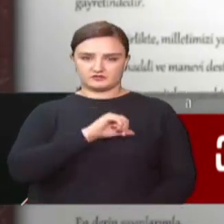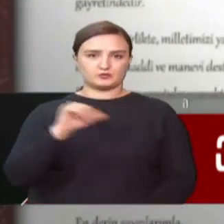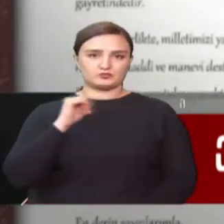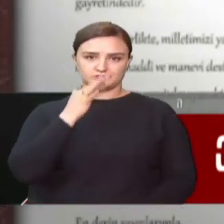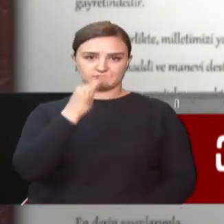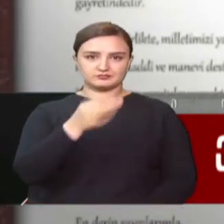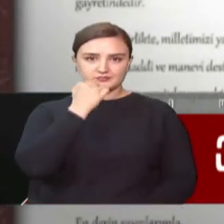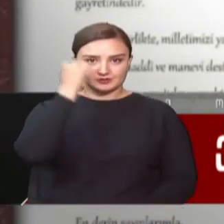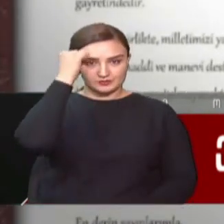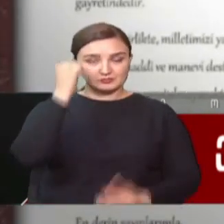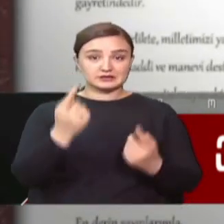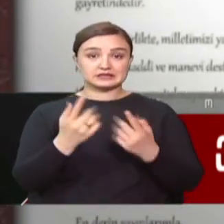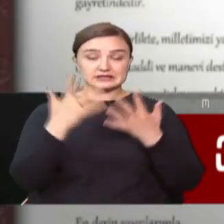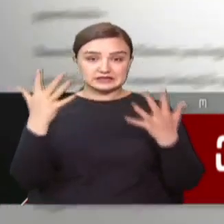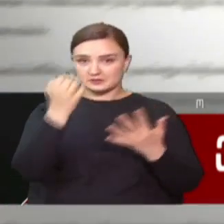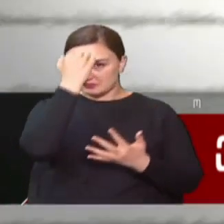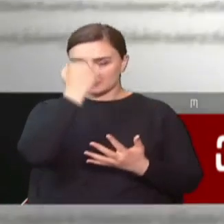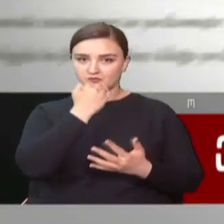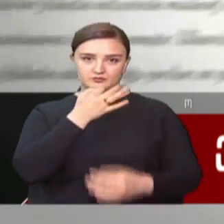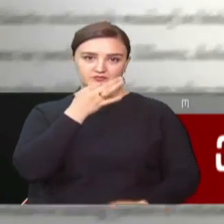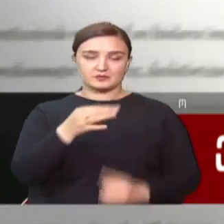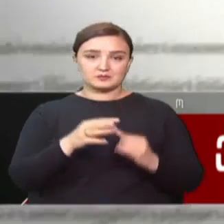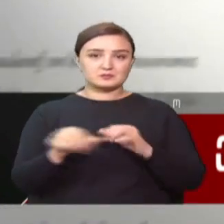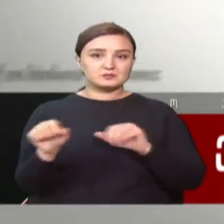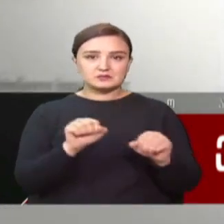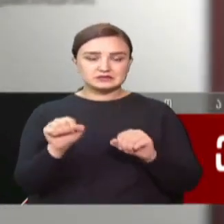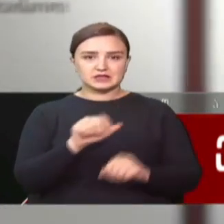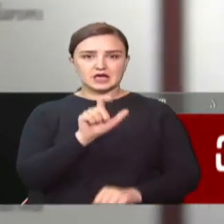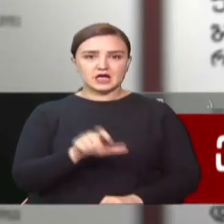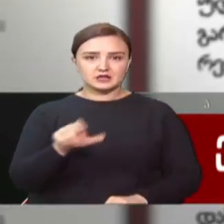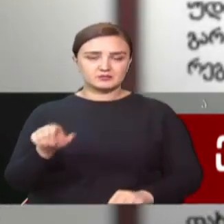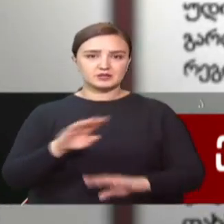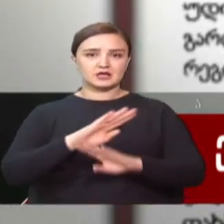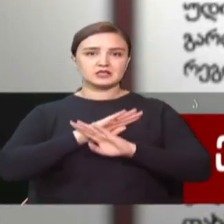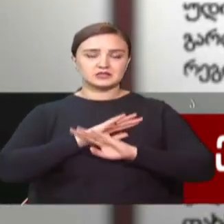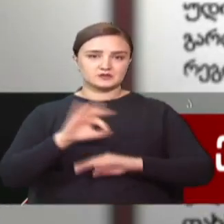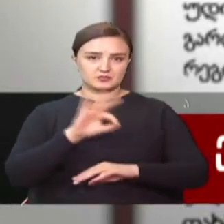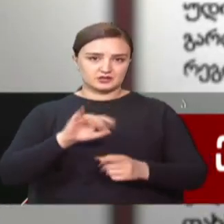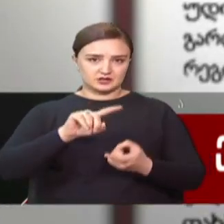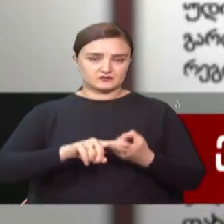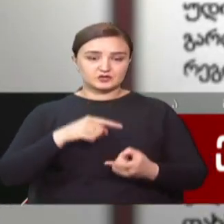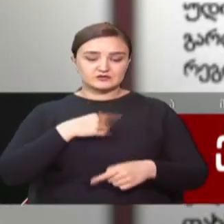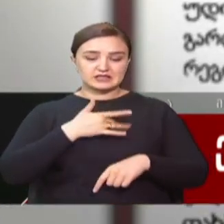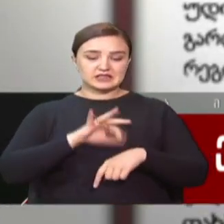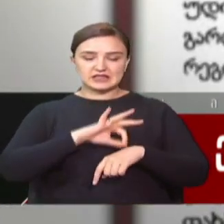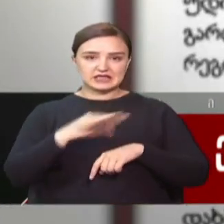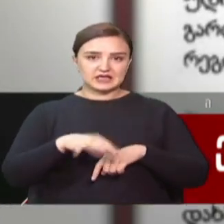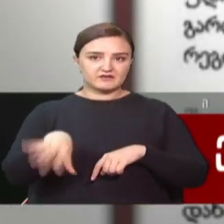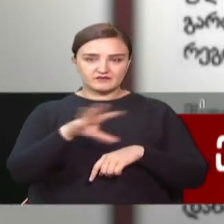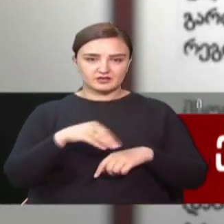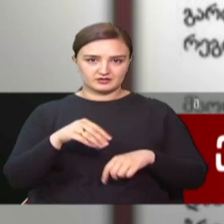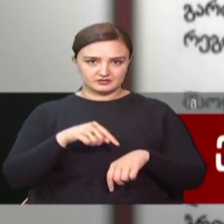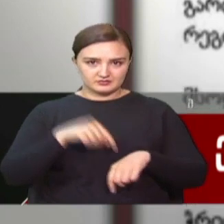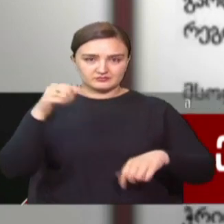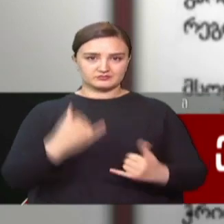uhada. Udides madlobas gihtit, micesurebit gamoțaul în grevisa da Adamianebis gardacualebastan da kavshirebit chvenit kivilis gaziarebis,